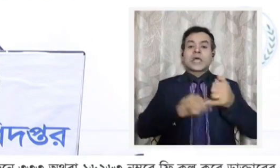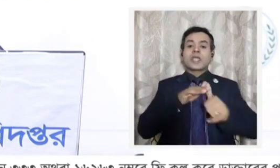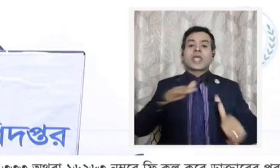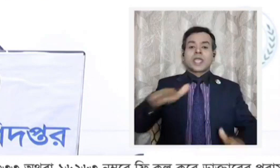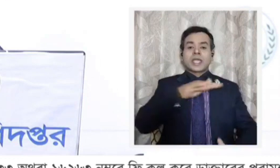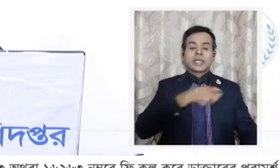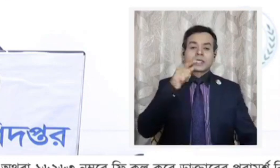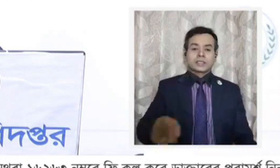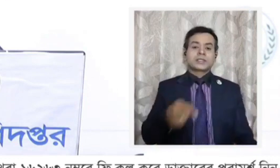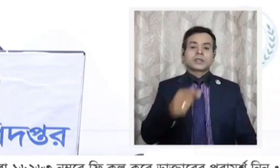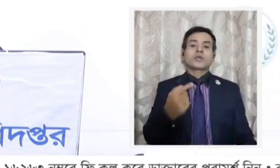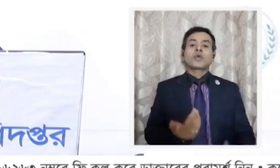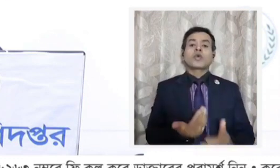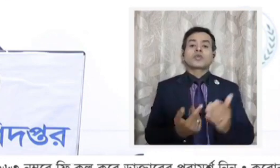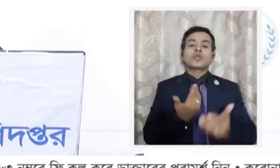7,37,456 জন।